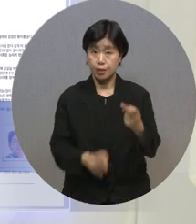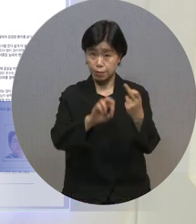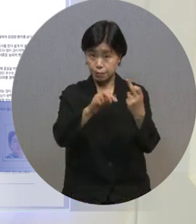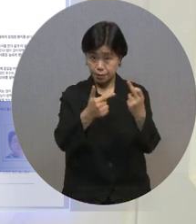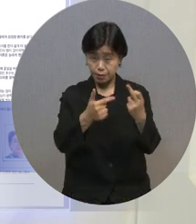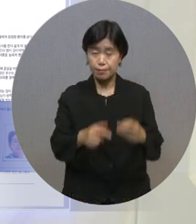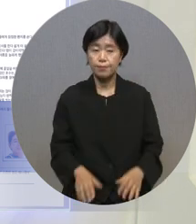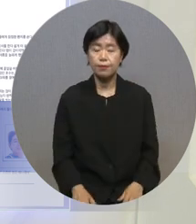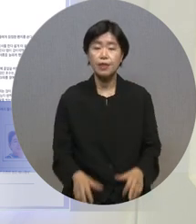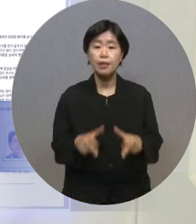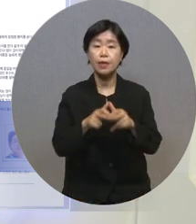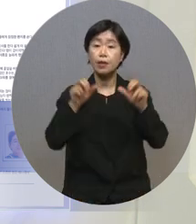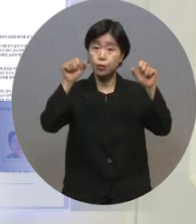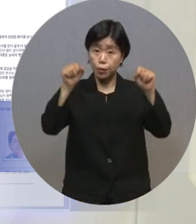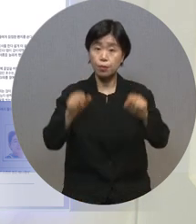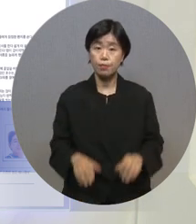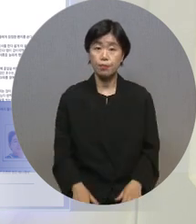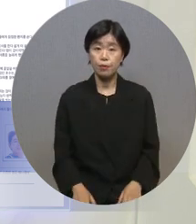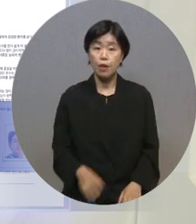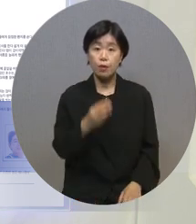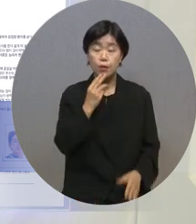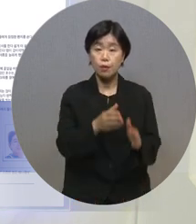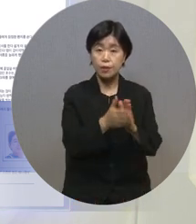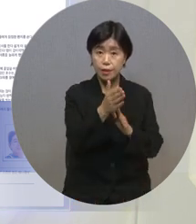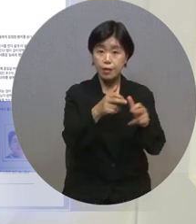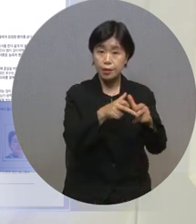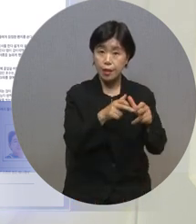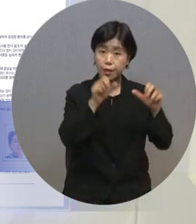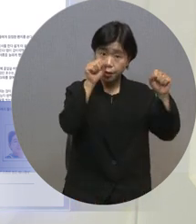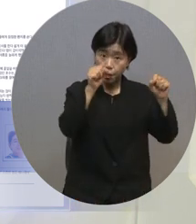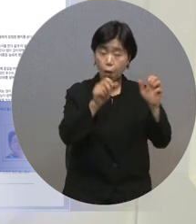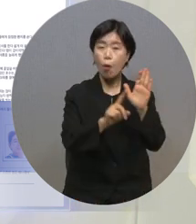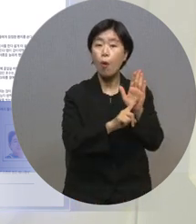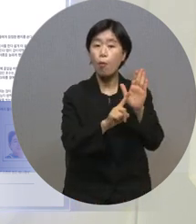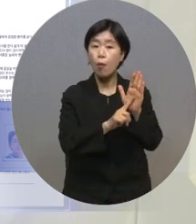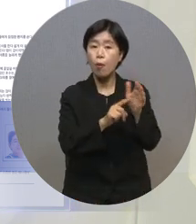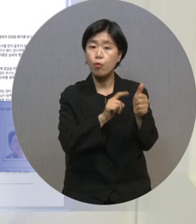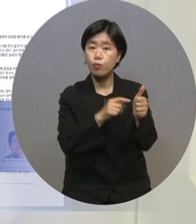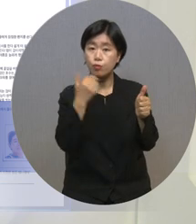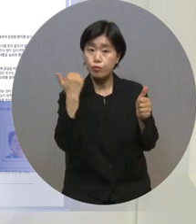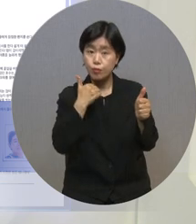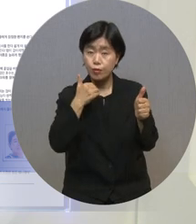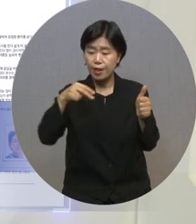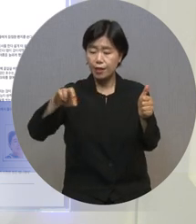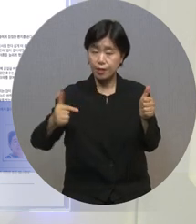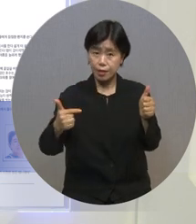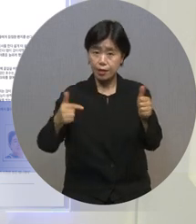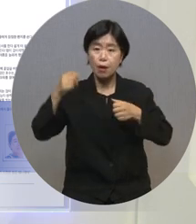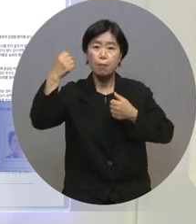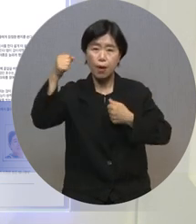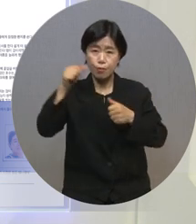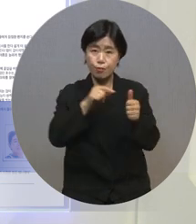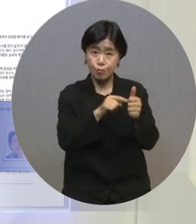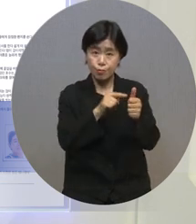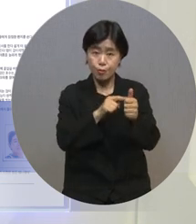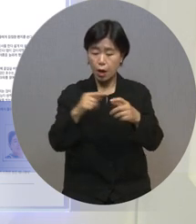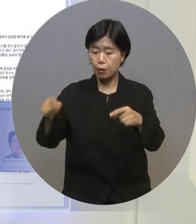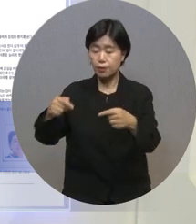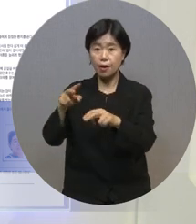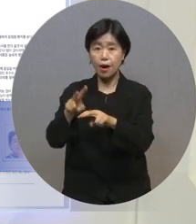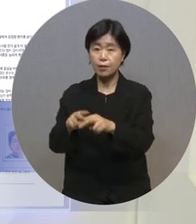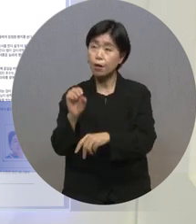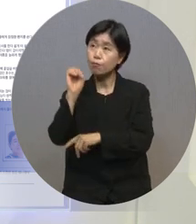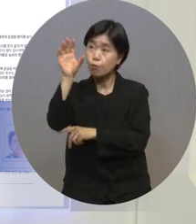장애인 체육 소식입니다 서울시 장애인 체육회 홍보대사 신현준 배우가 휠체어 농구에 도전했습니다